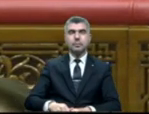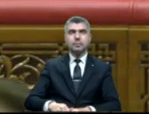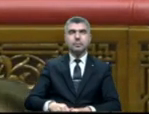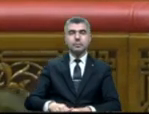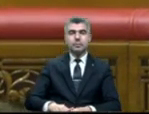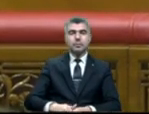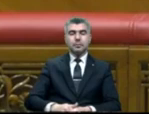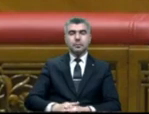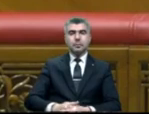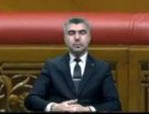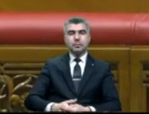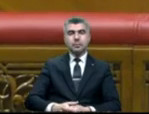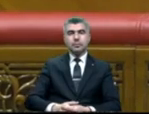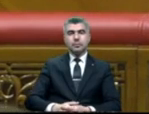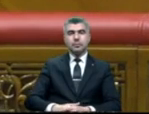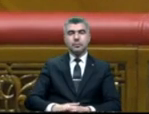صوت ميكرو.